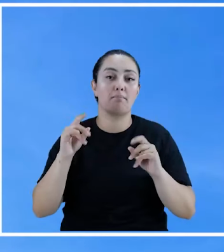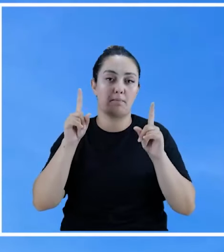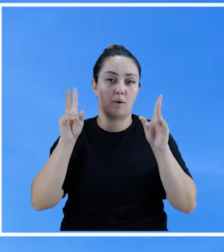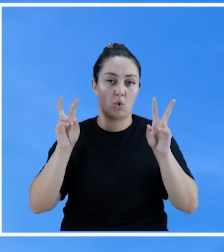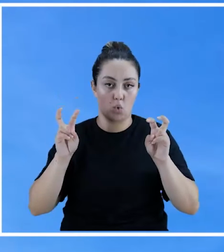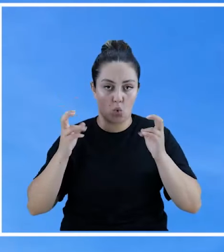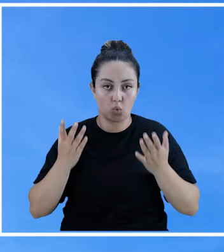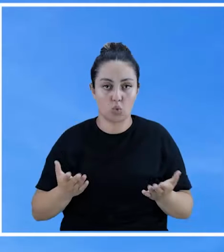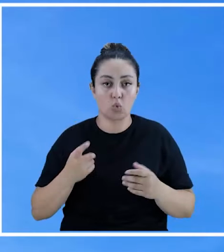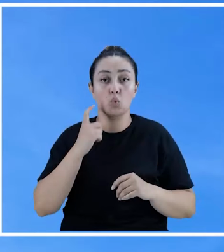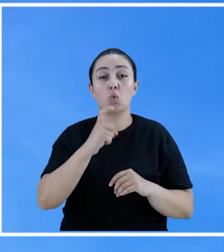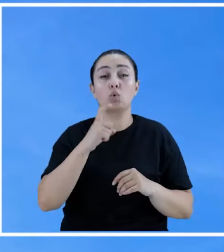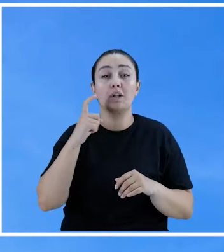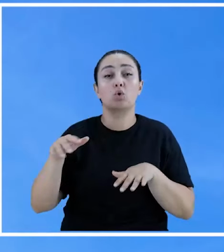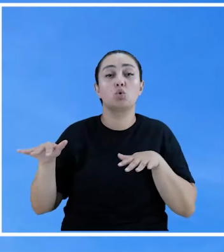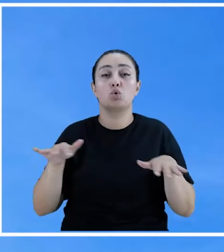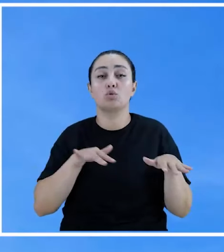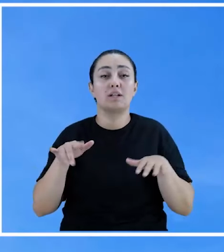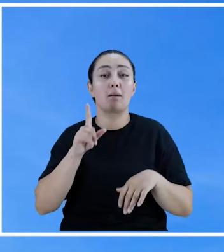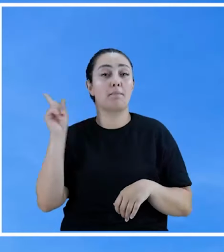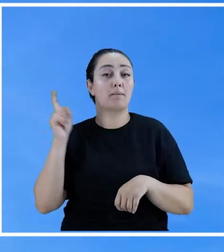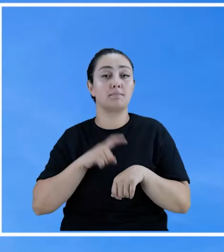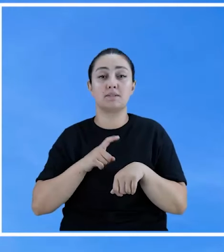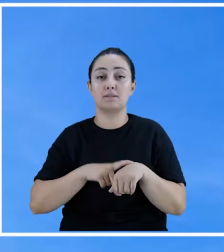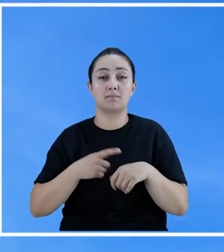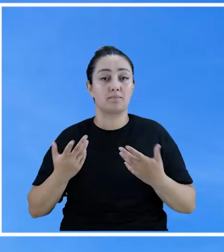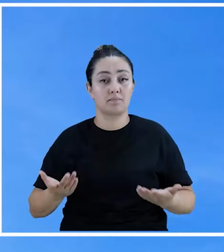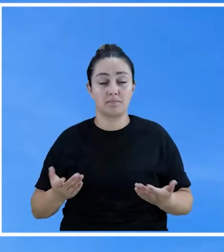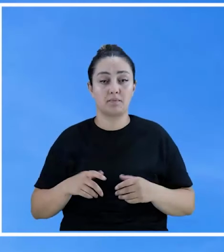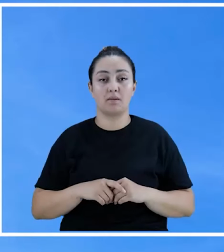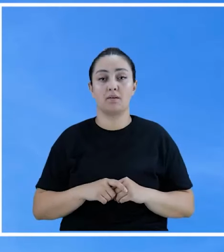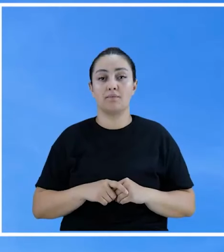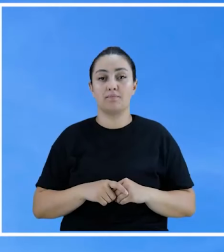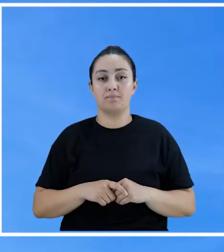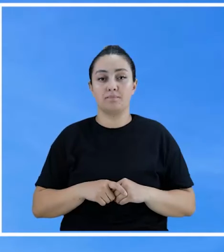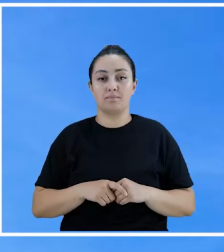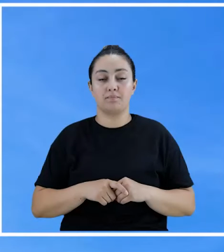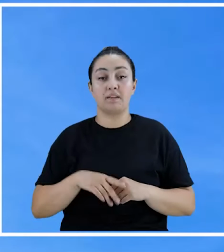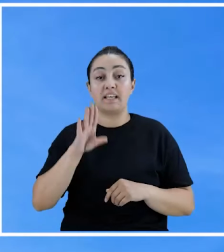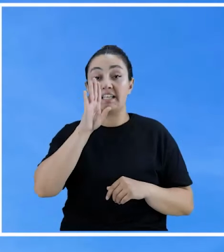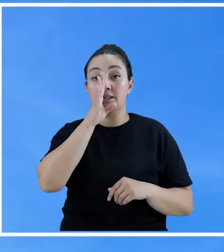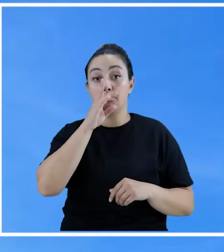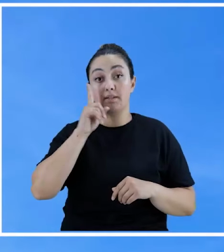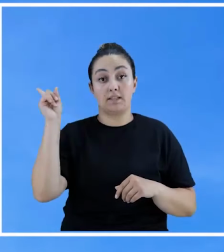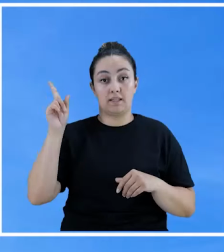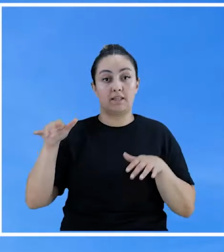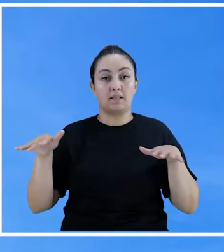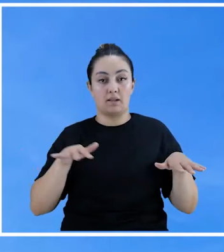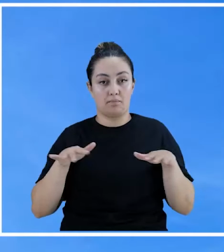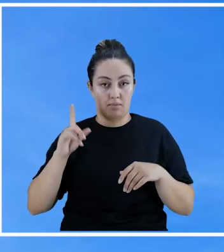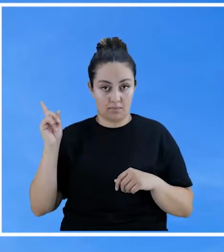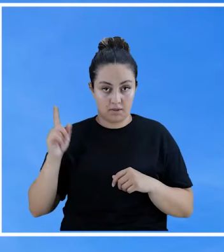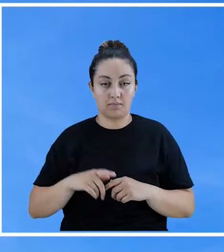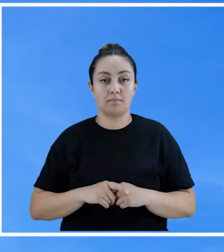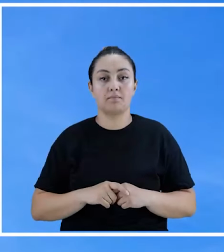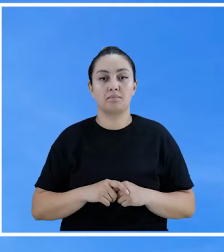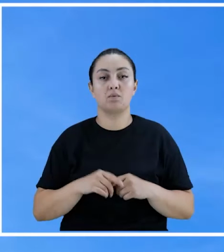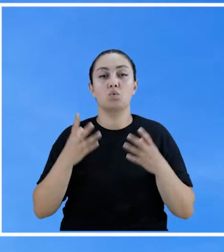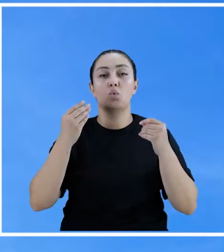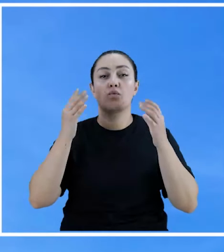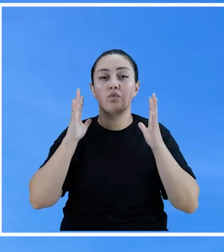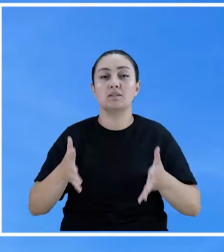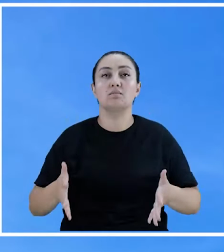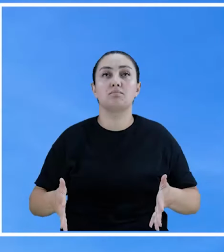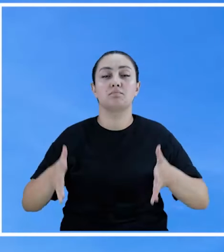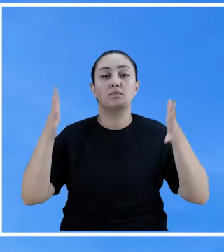önemli bir konu. Mesela 99 depreminde, 99'da yaşadım işte İzmit depreminde birçok bina